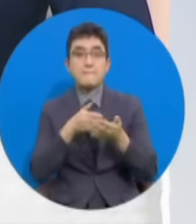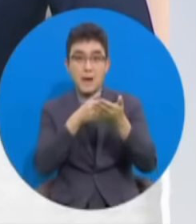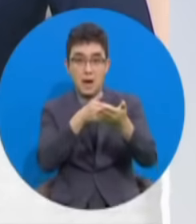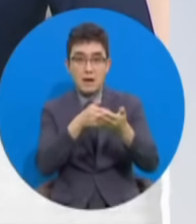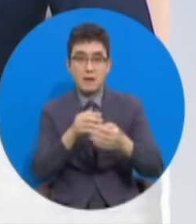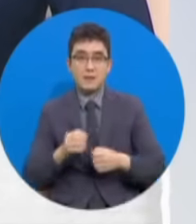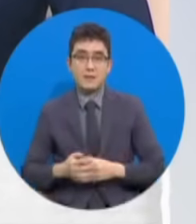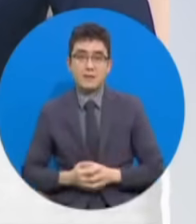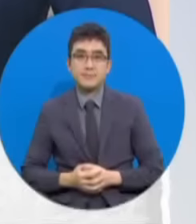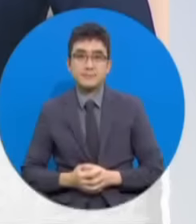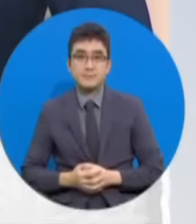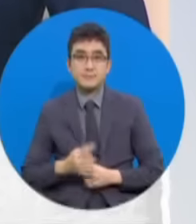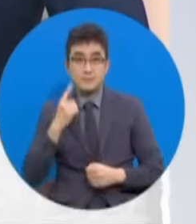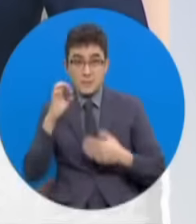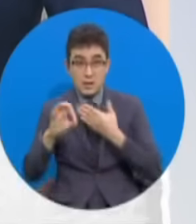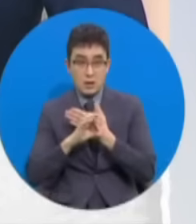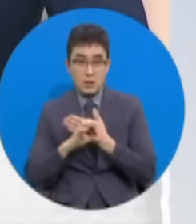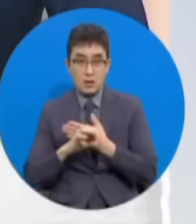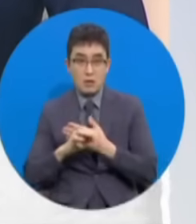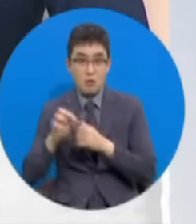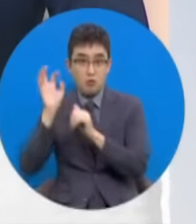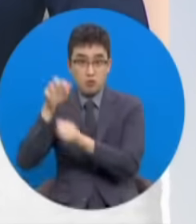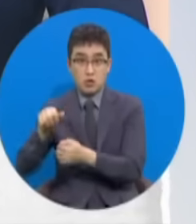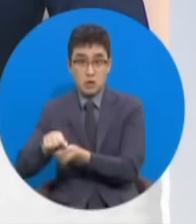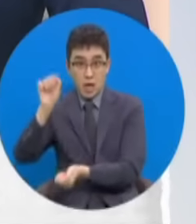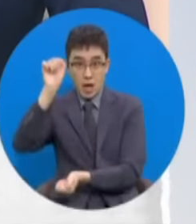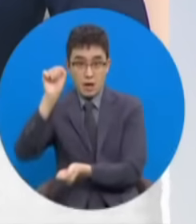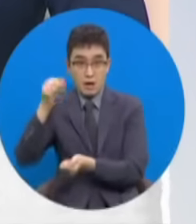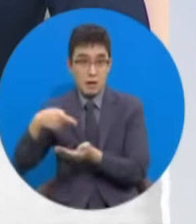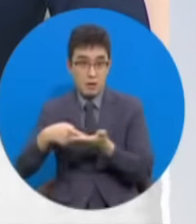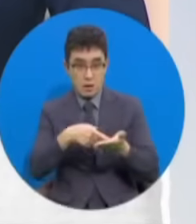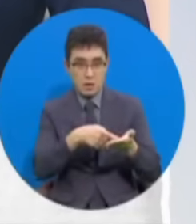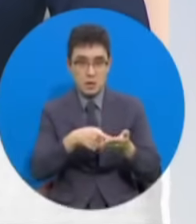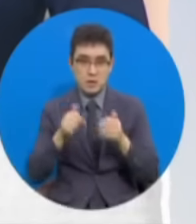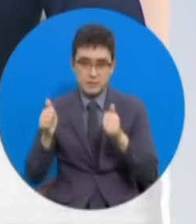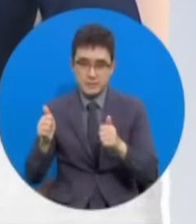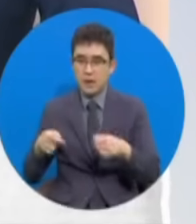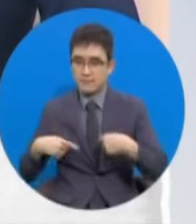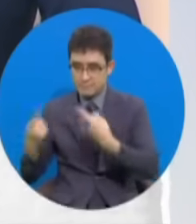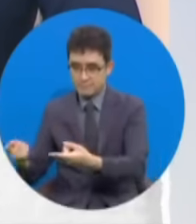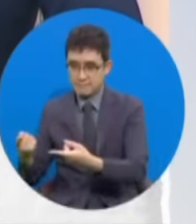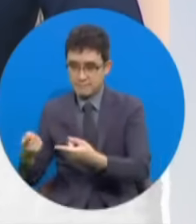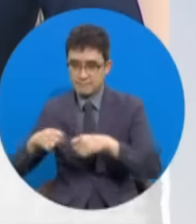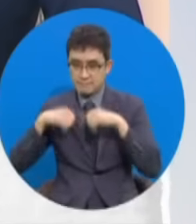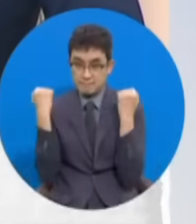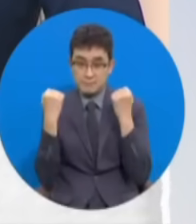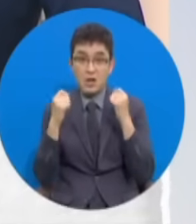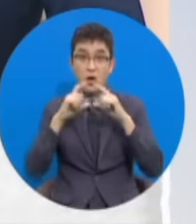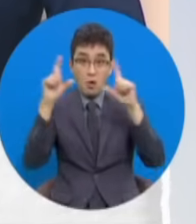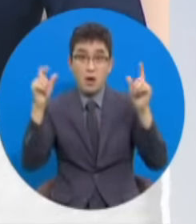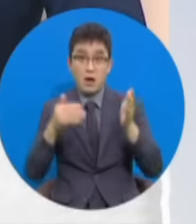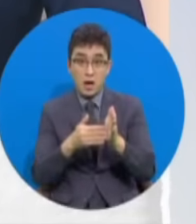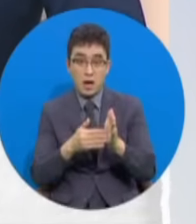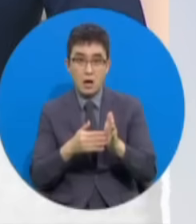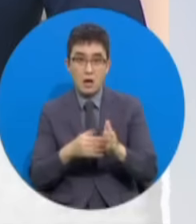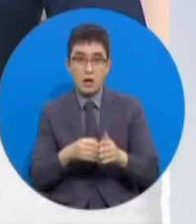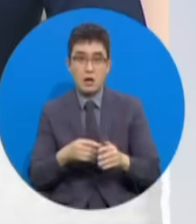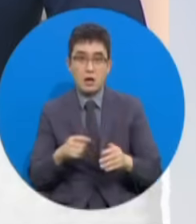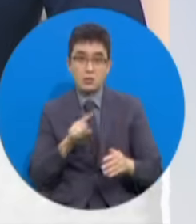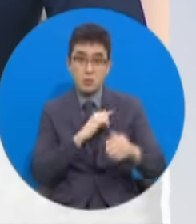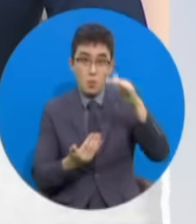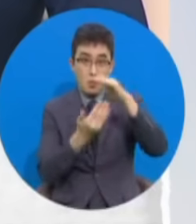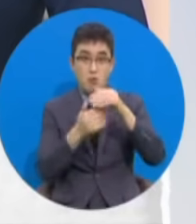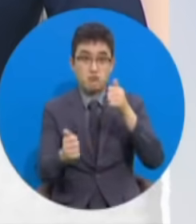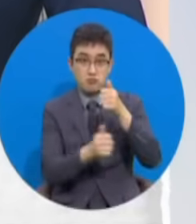잡지 않고 만약에 구속영장이 청구된다면 영장실질심사를 법원에 가서 받겠다라고 선언을 했기 때문에 그